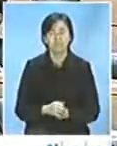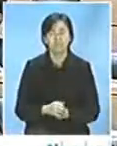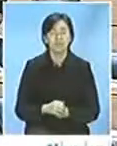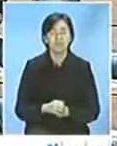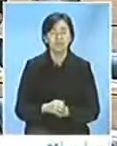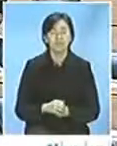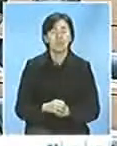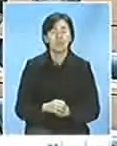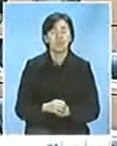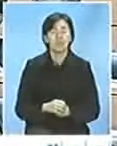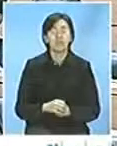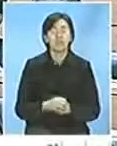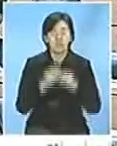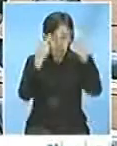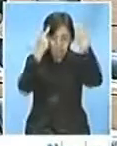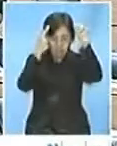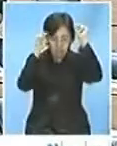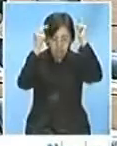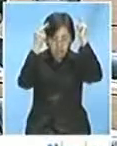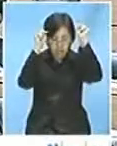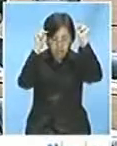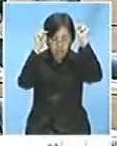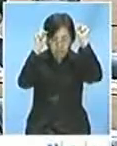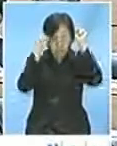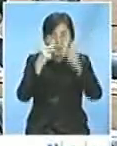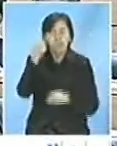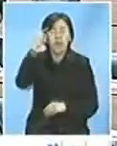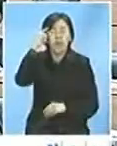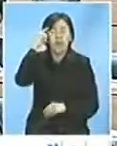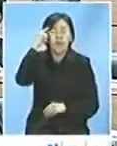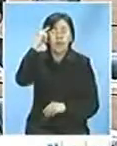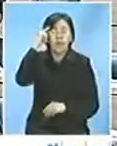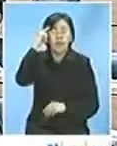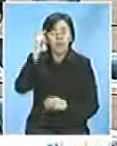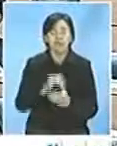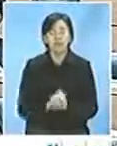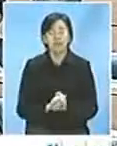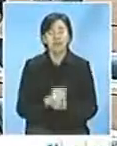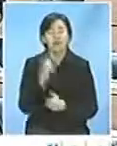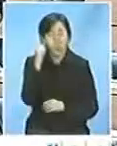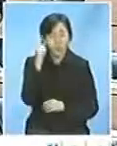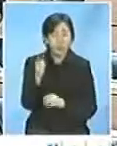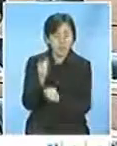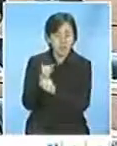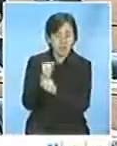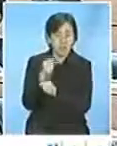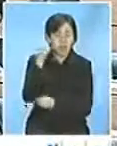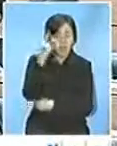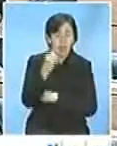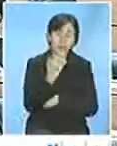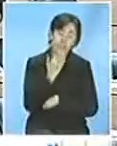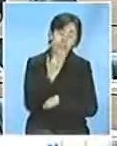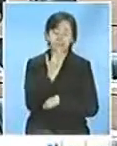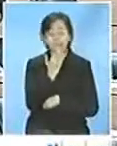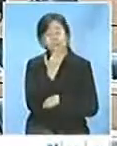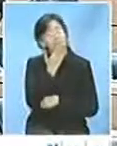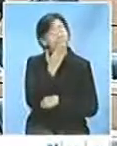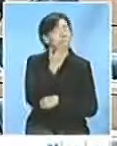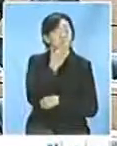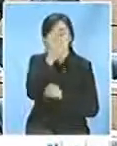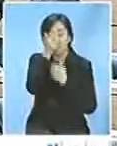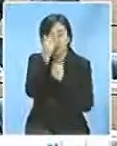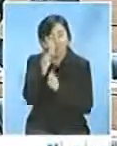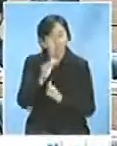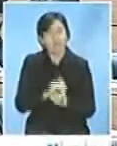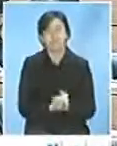การแสดงออกของท่านนายกทำเป็นไม่รู้ไม่เห็นแต่รู้ว่าคนอื่นทำท่านประธานครับสภ